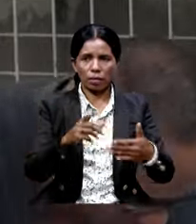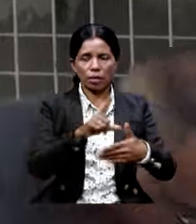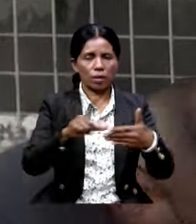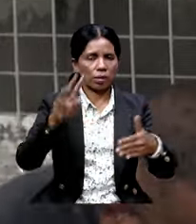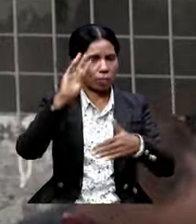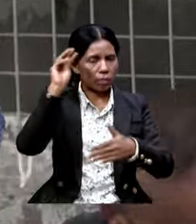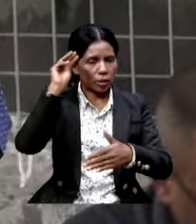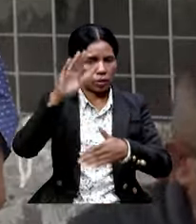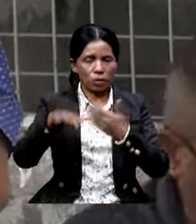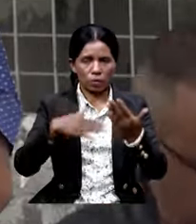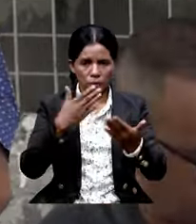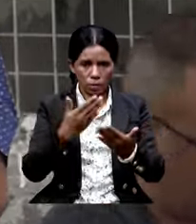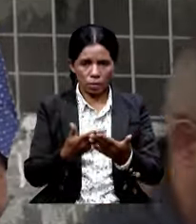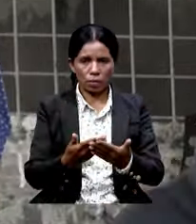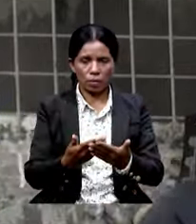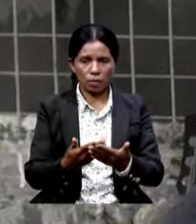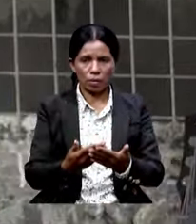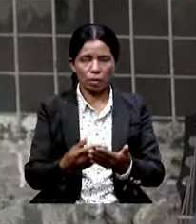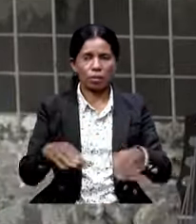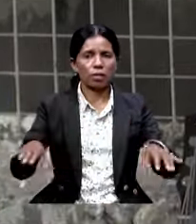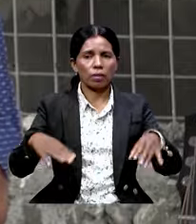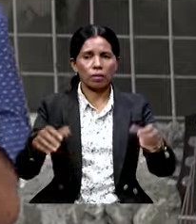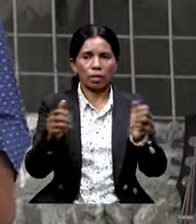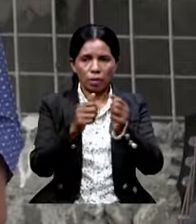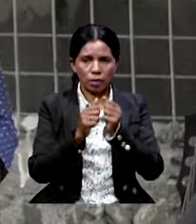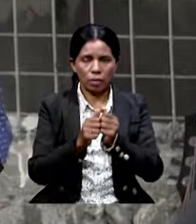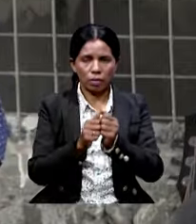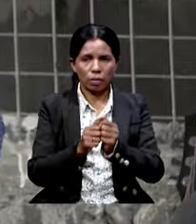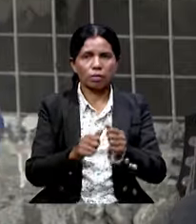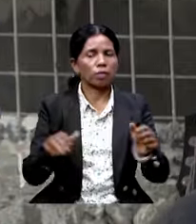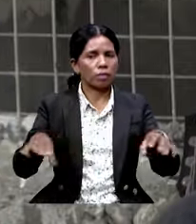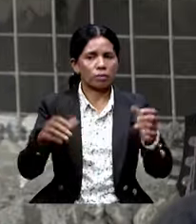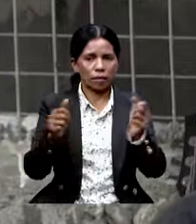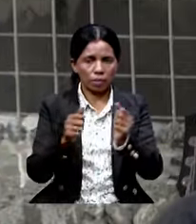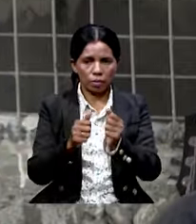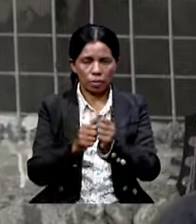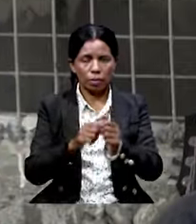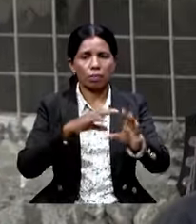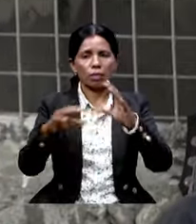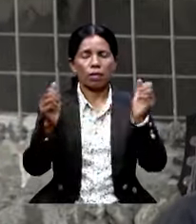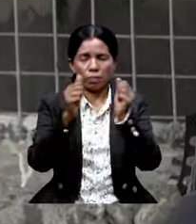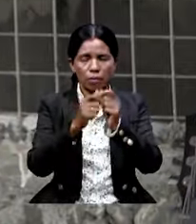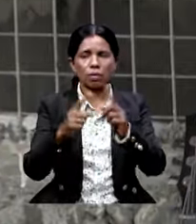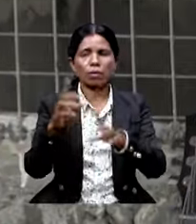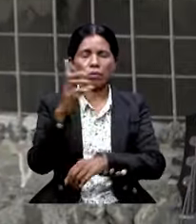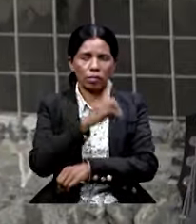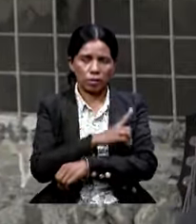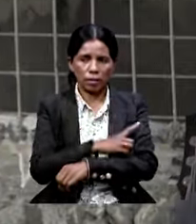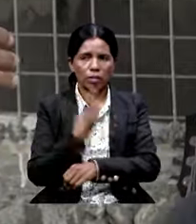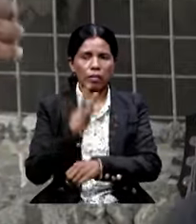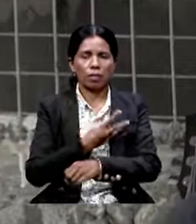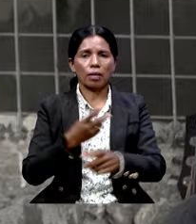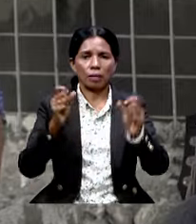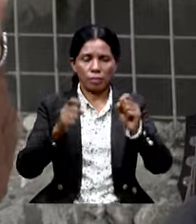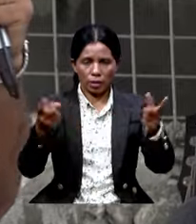terlebih mak berandi dan eh sempre servisu kamu tu coopera malu coordena malu komunika malu i oin kita bela